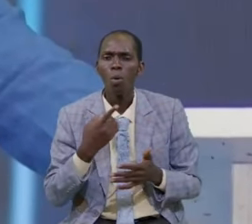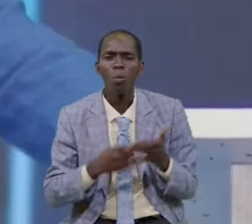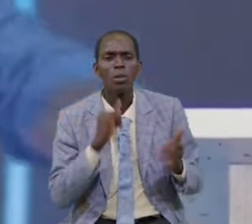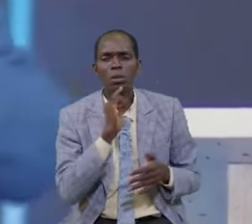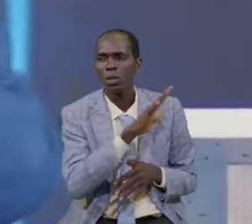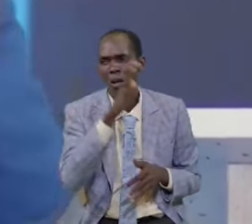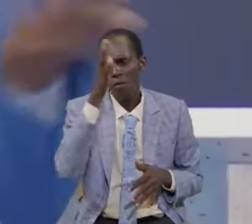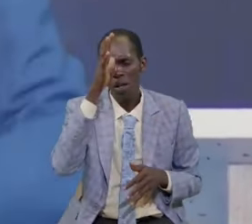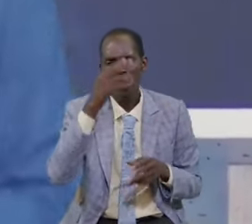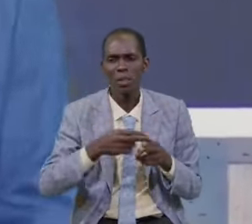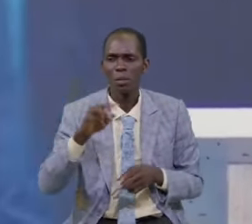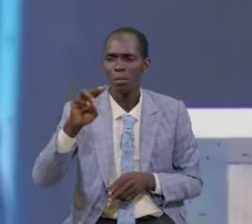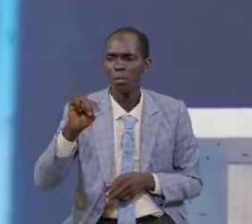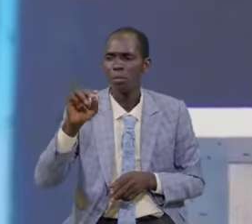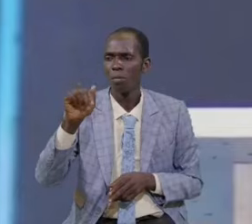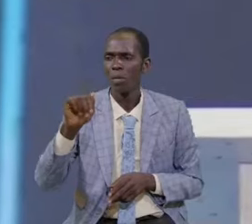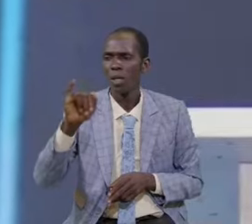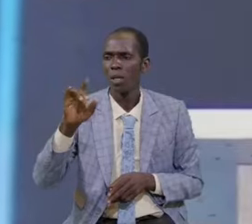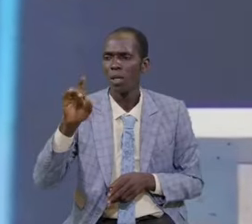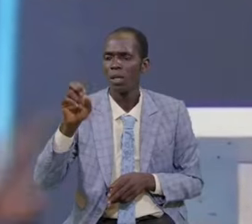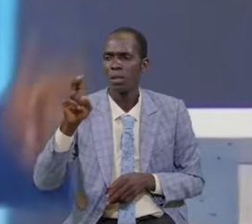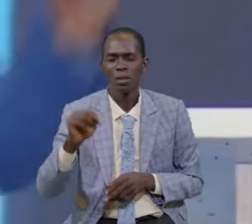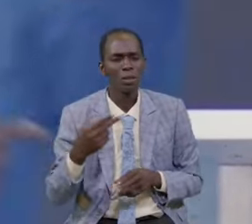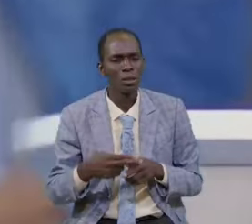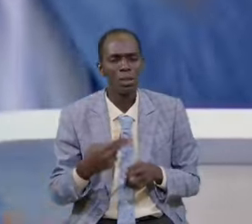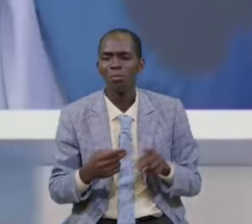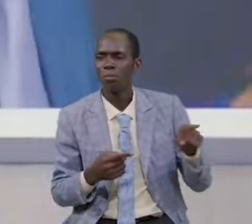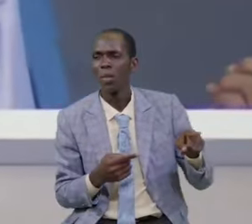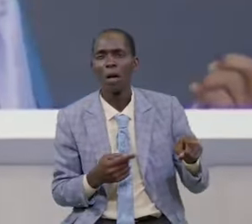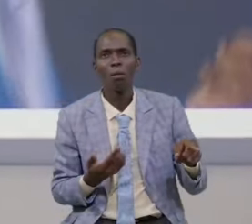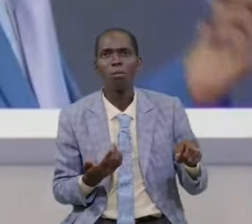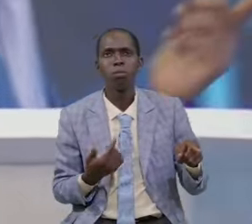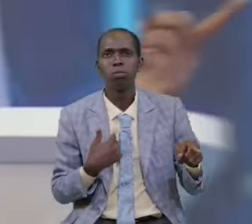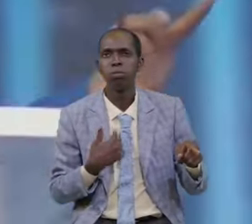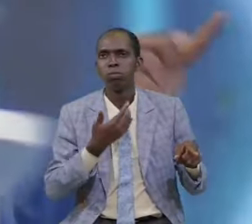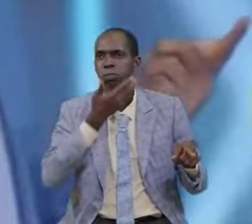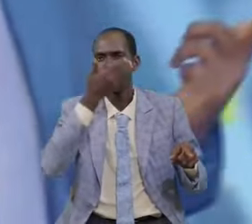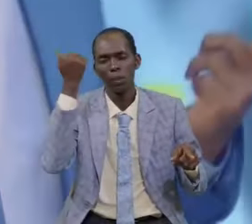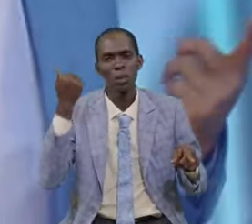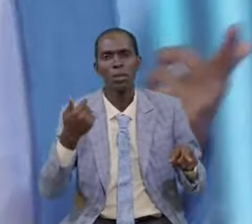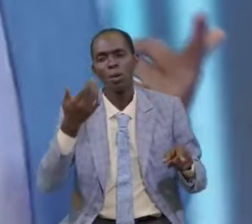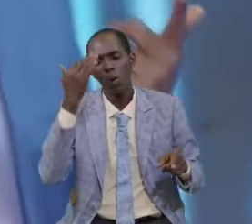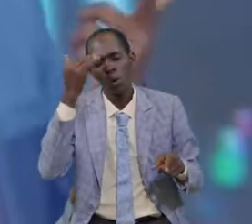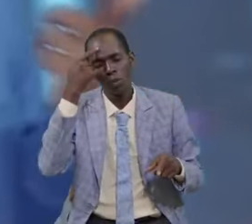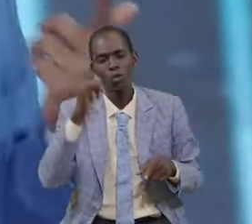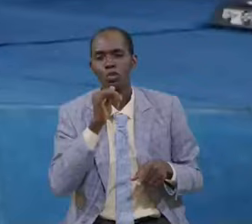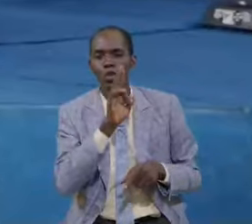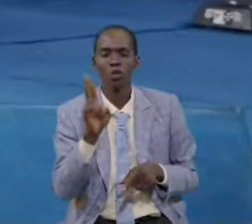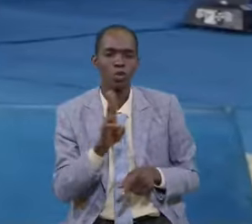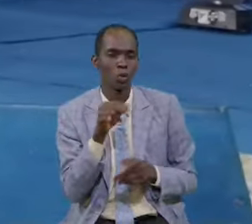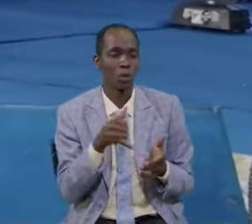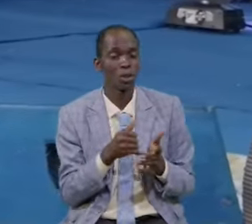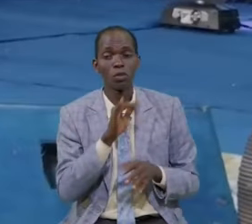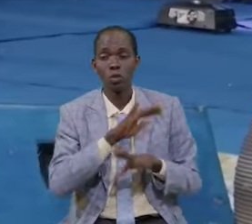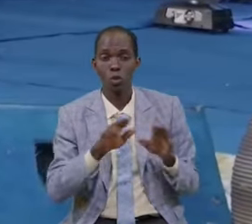ça avant, hein? Mais j'ai oublié. Ce que tu n'utilises pas, tu perds. Si tu n'utilises pas ton cerveau, tu vas perdre